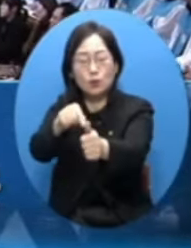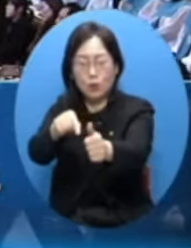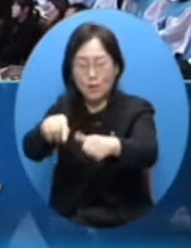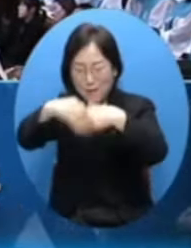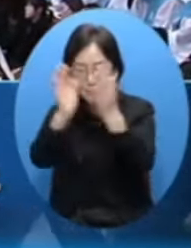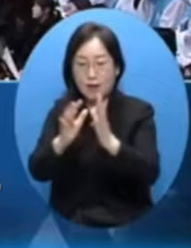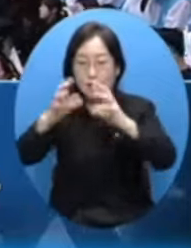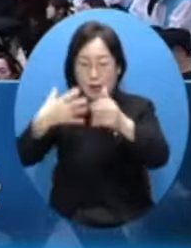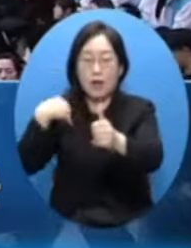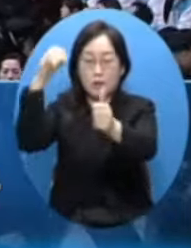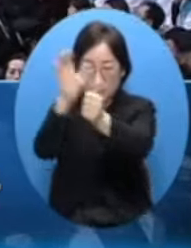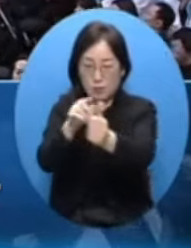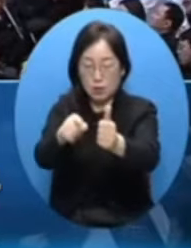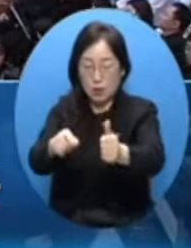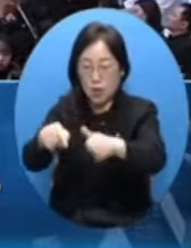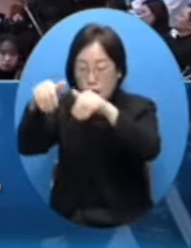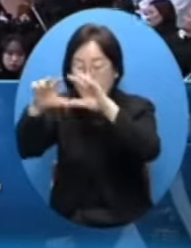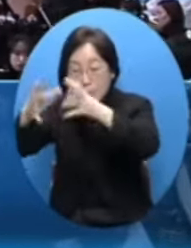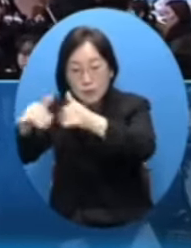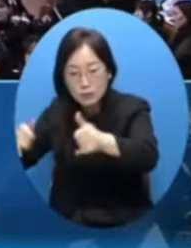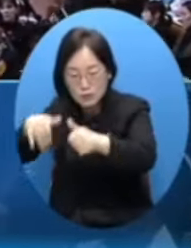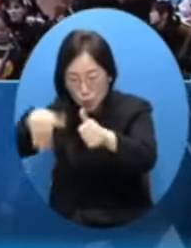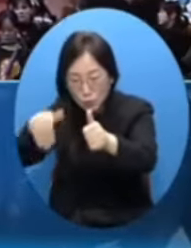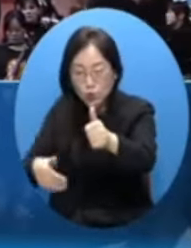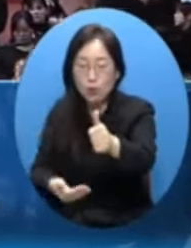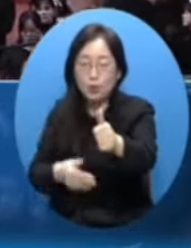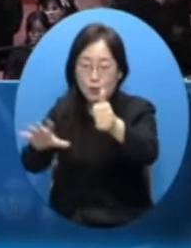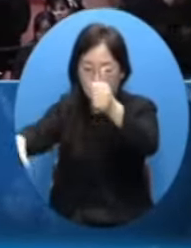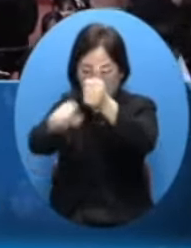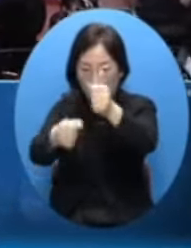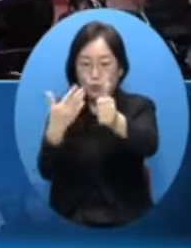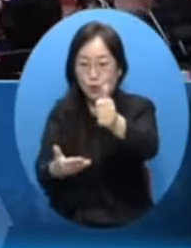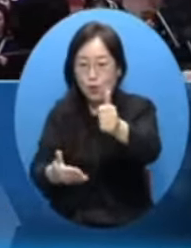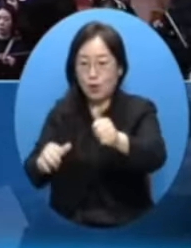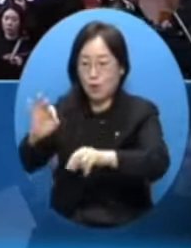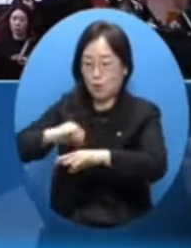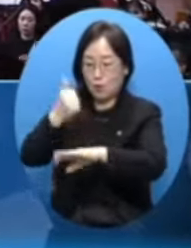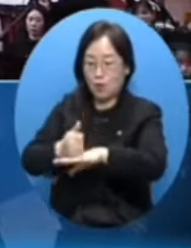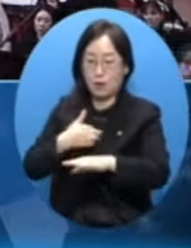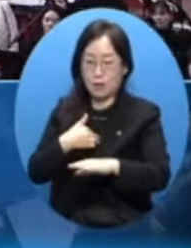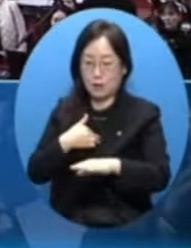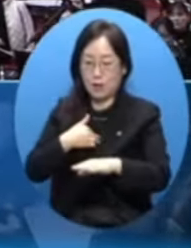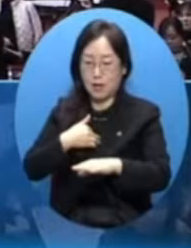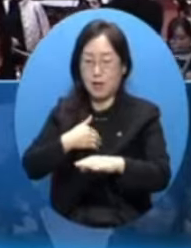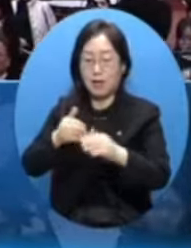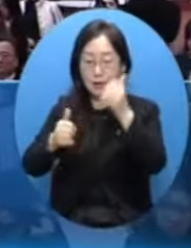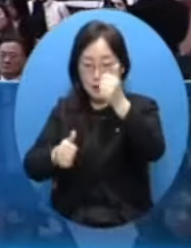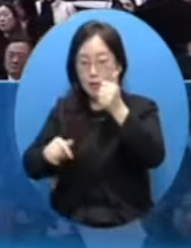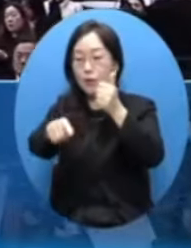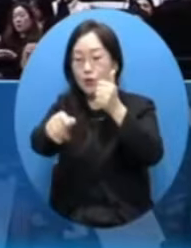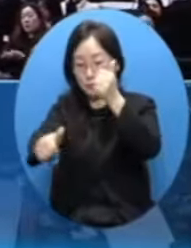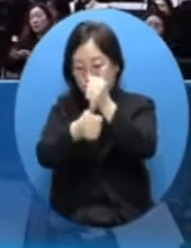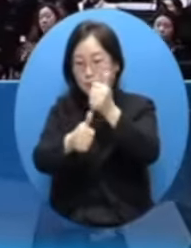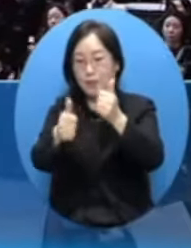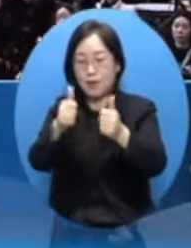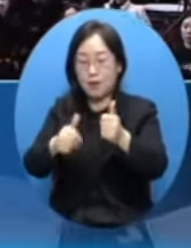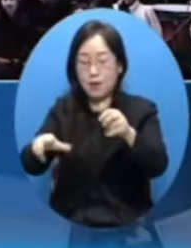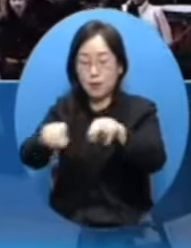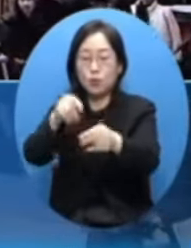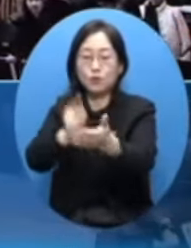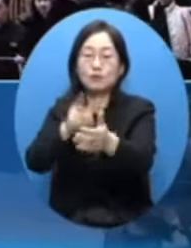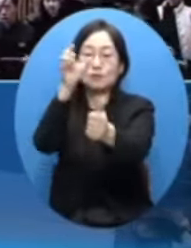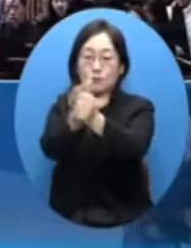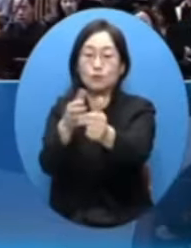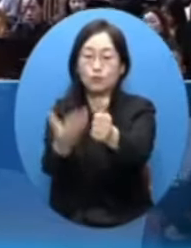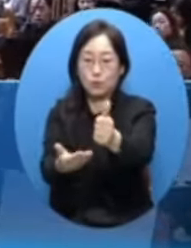명령에 복종하리니 내가 너보다 높은 것은 내 왕자뿐이니라. 바로가 또 요셉에게 이르되 내가 너를 애굽 온 땅의 총리가 되게 하노라 하고